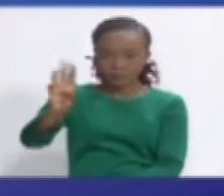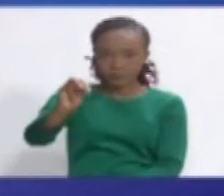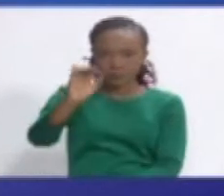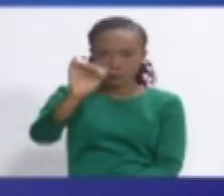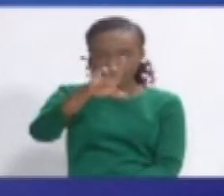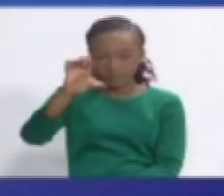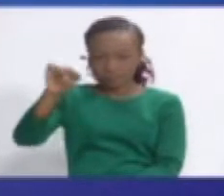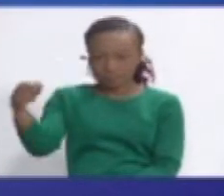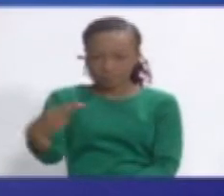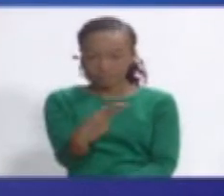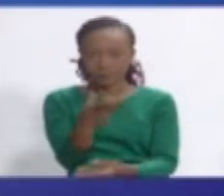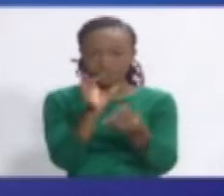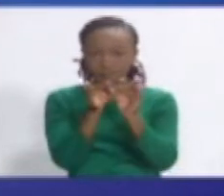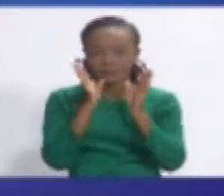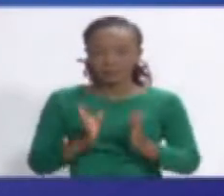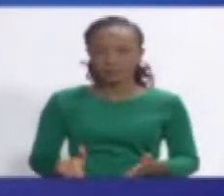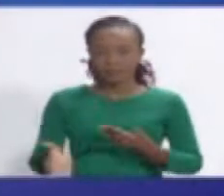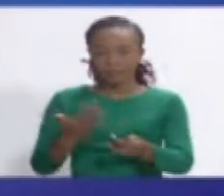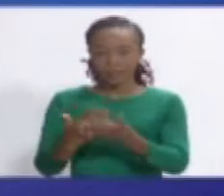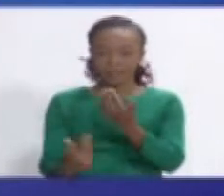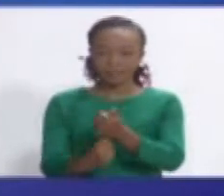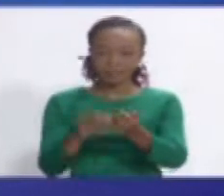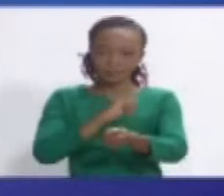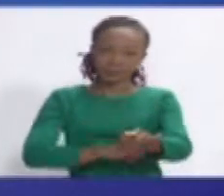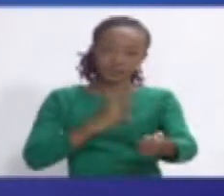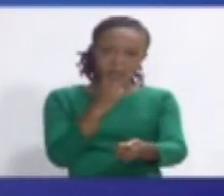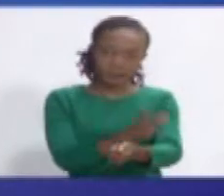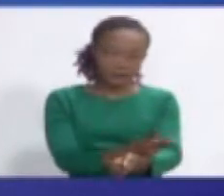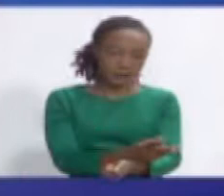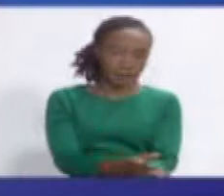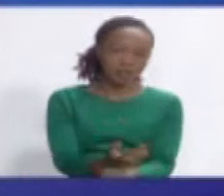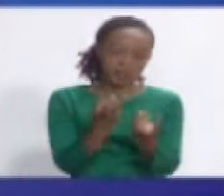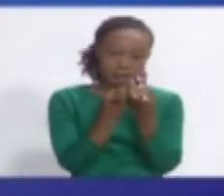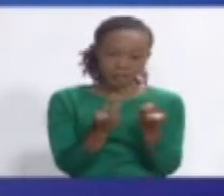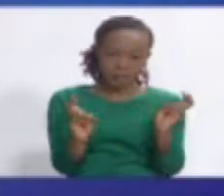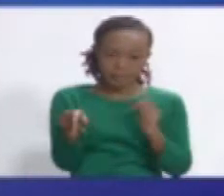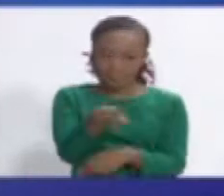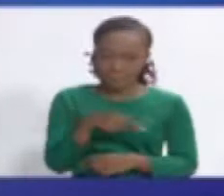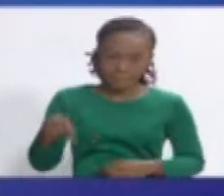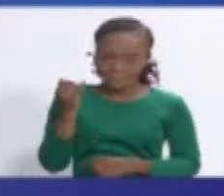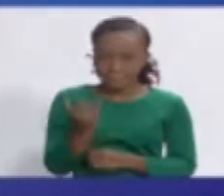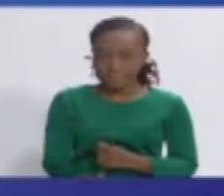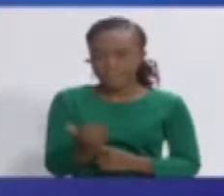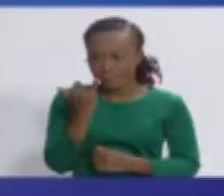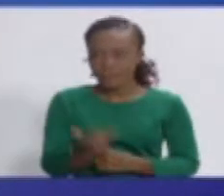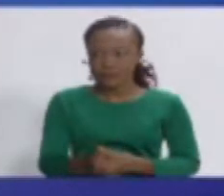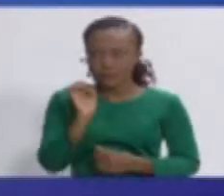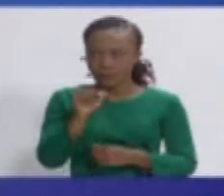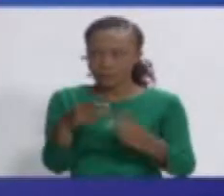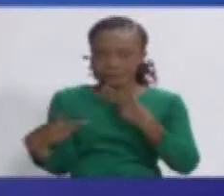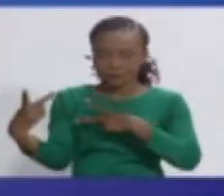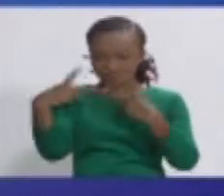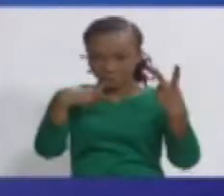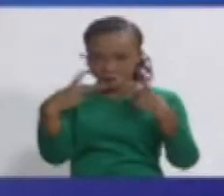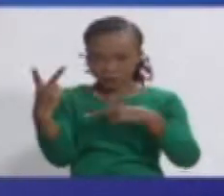ni Joyce Wairimu. Lakini kunipa jicho vile vile na sikio lako. Haya, tuondoke na hili, kwani huenda vita dhidi ya